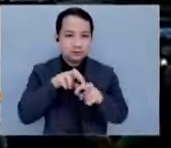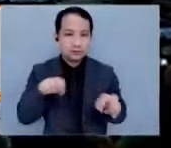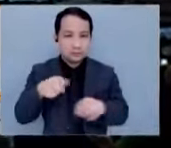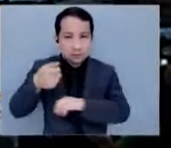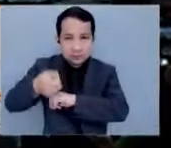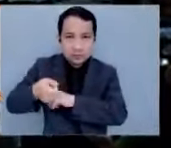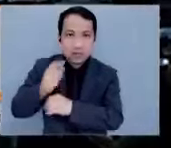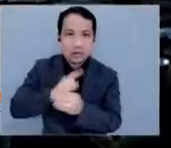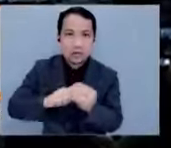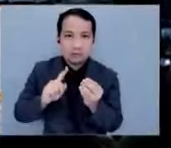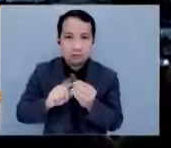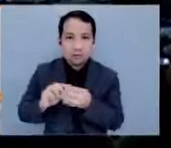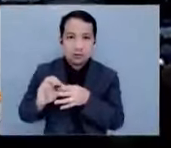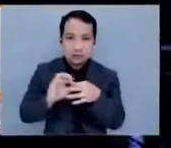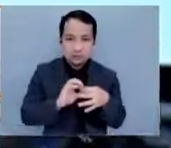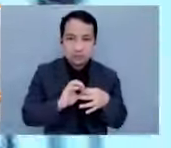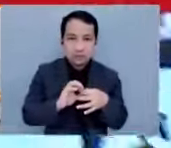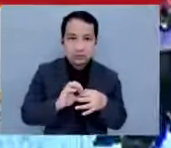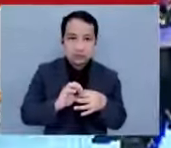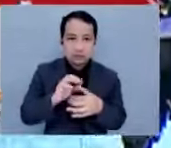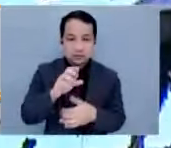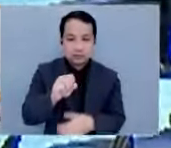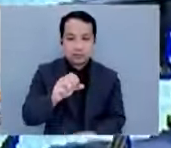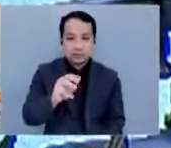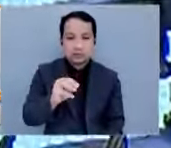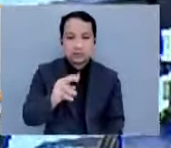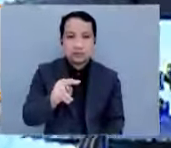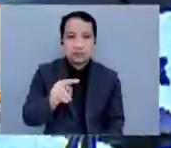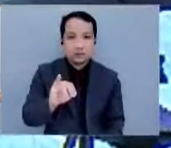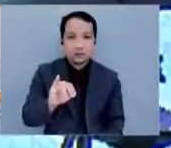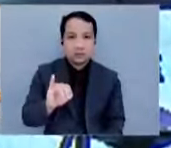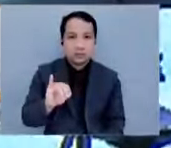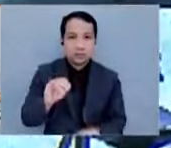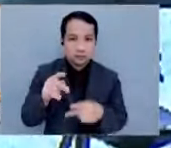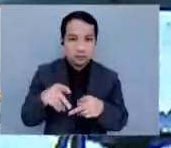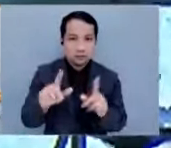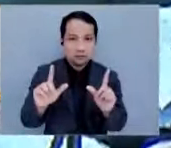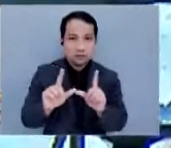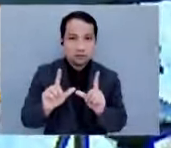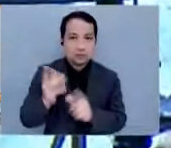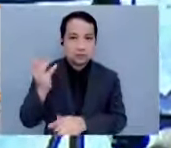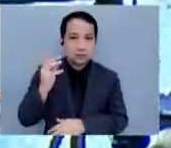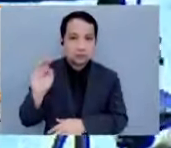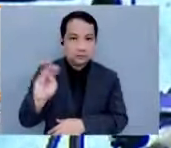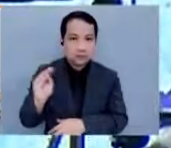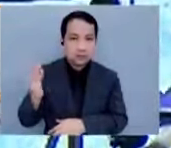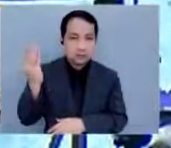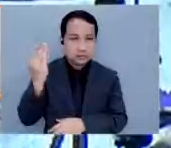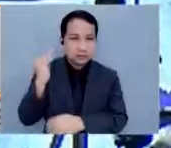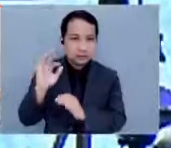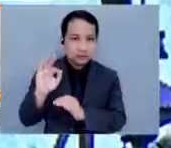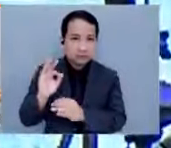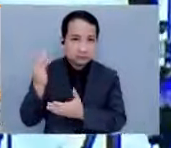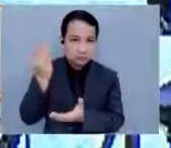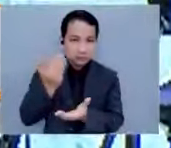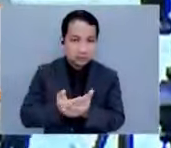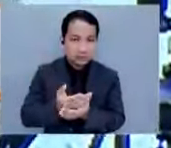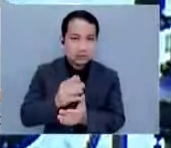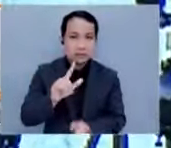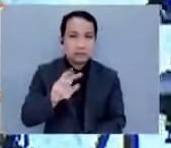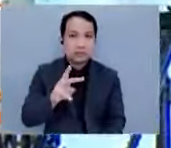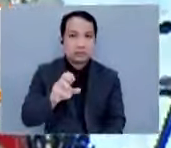sa mga umano'y paglabag ng SMNI sa kanilang prangkisa. Lunes, itong nakaraang linggo, nang magpunta rin ng Liwasang Bonifacio ang